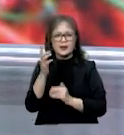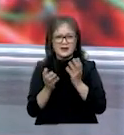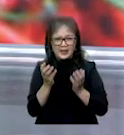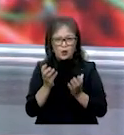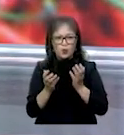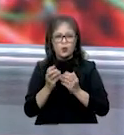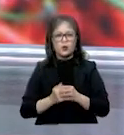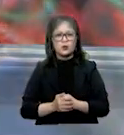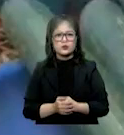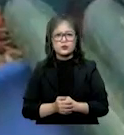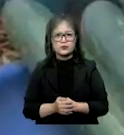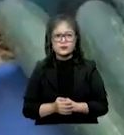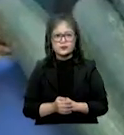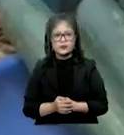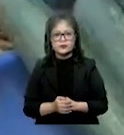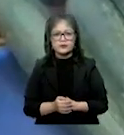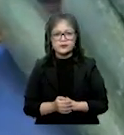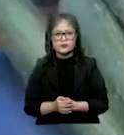kilogramnya.